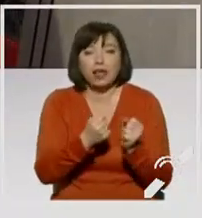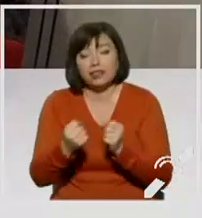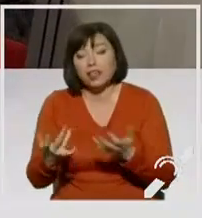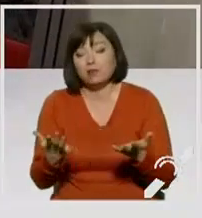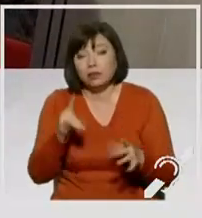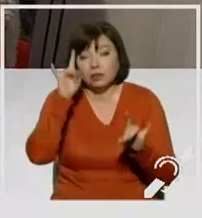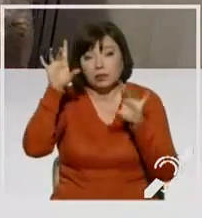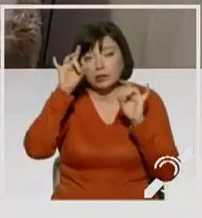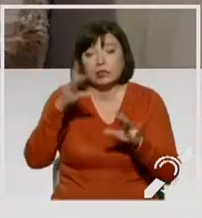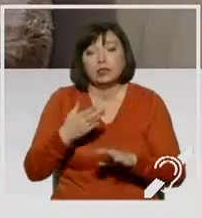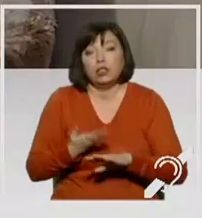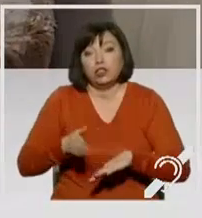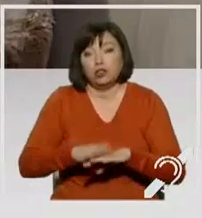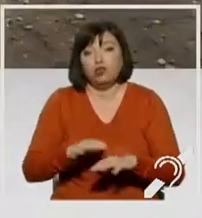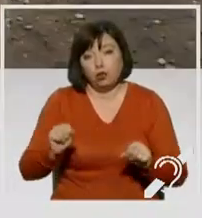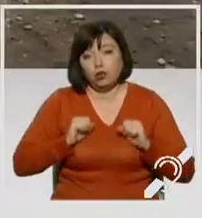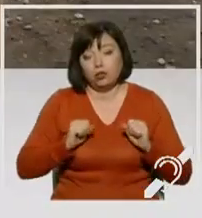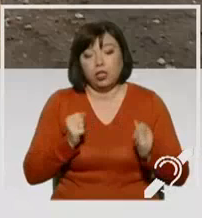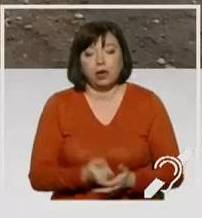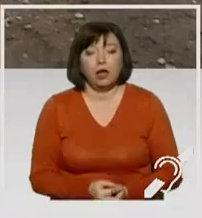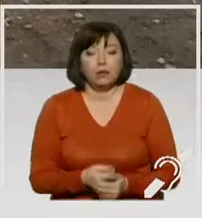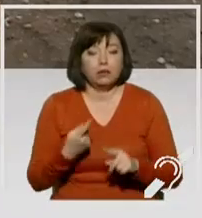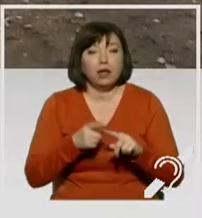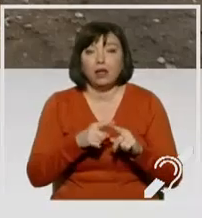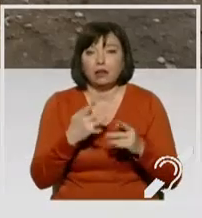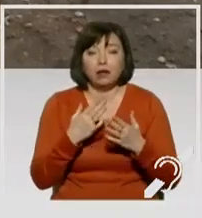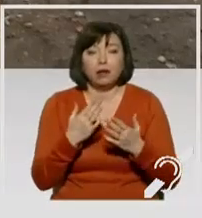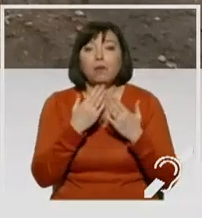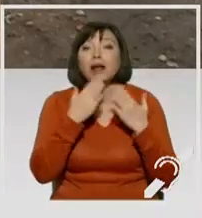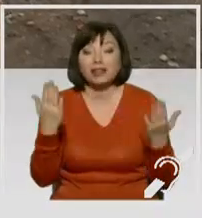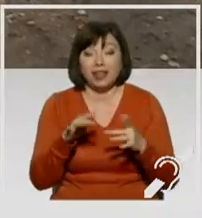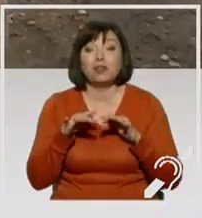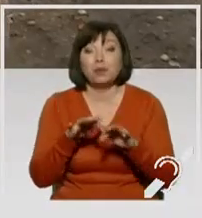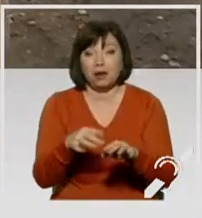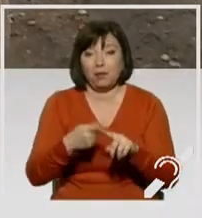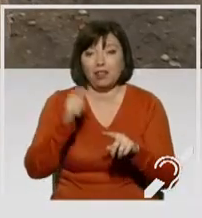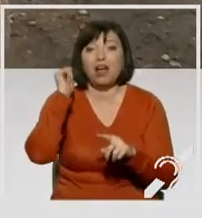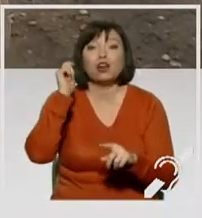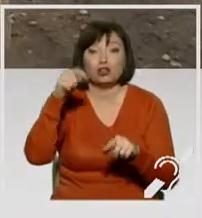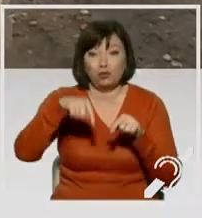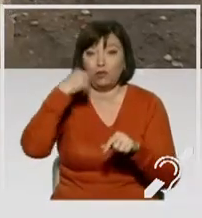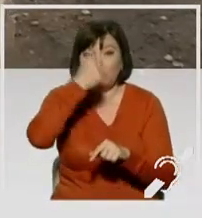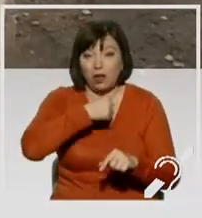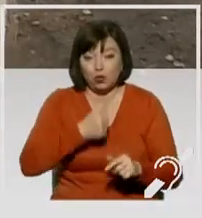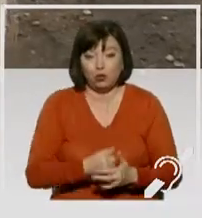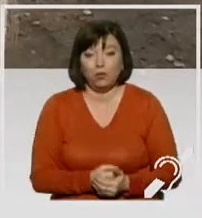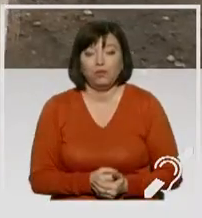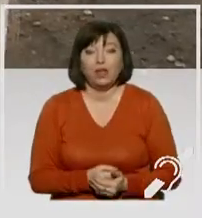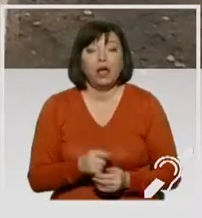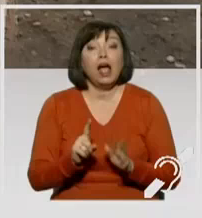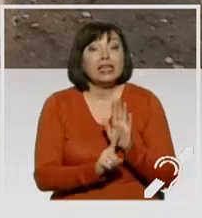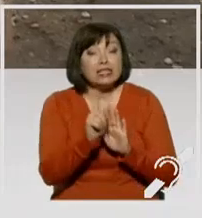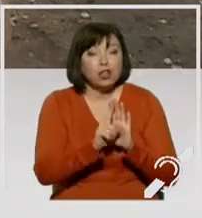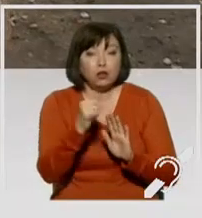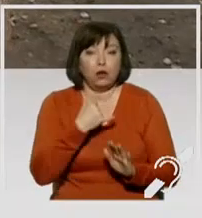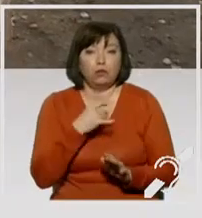așa. Ne stăruim să ajungă. Este o ultimă acțiune din cadrul aventurii de Crăciun din acest an.